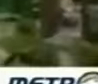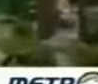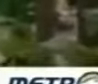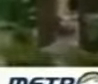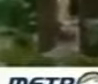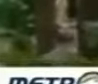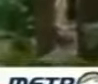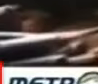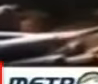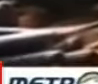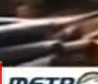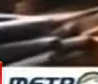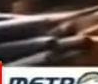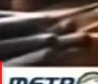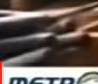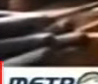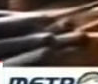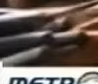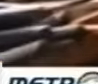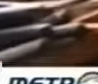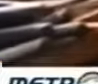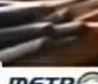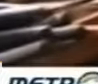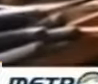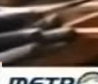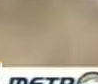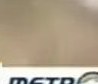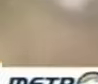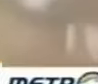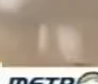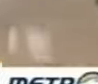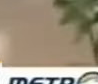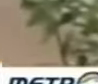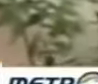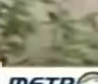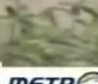ini banjir di Jawa Tengah ragut 24